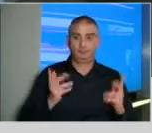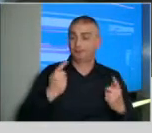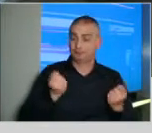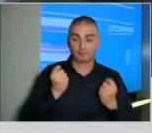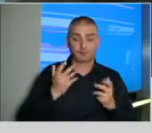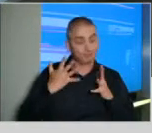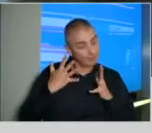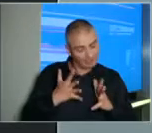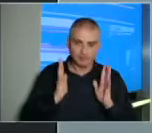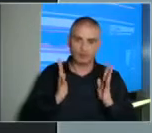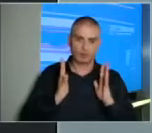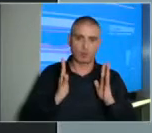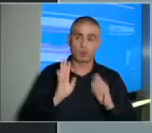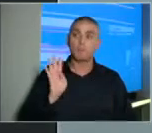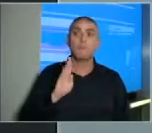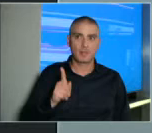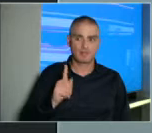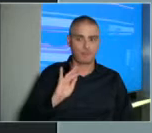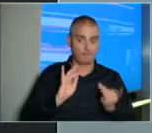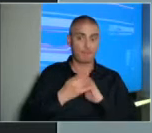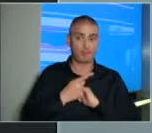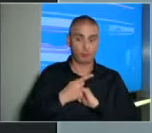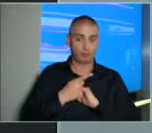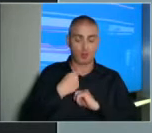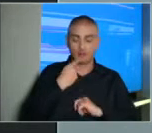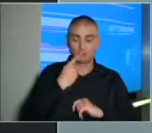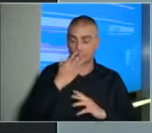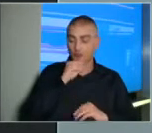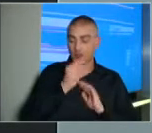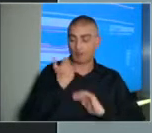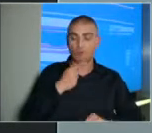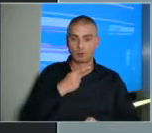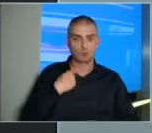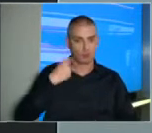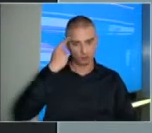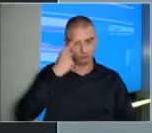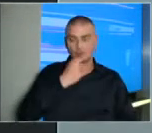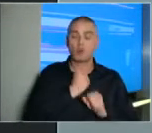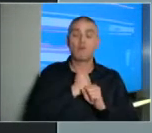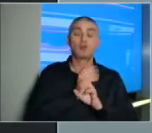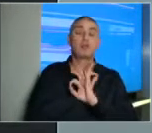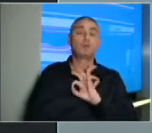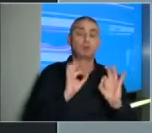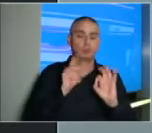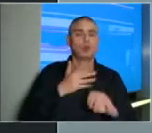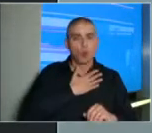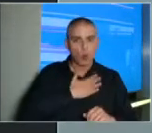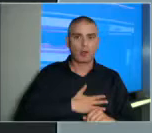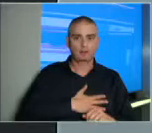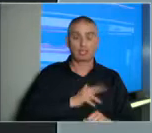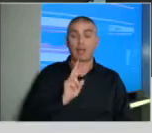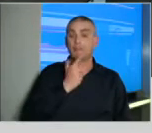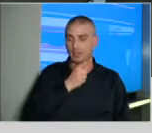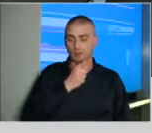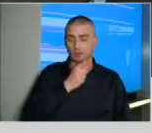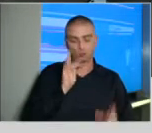קמפיין אגרסיבי מאוד, ביבי, בניגוד לפרשן שדיבר מקודם, אני חושב שביבי עושה עבודה מצוינת, הוא רוצה את בני גנץ